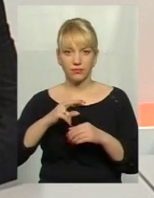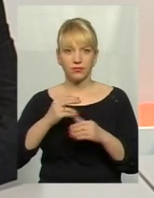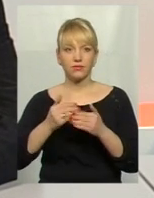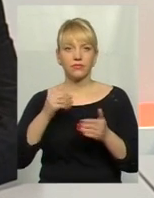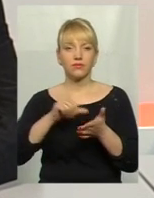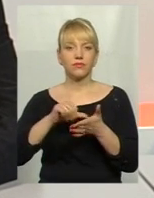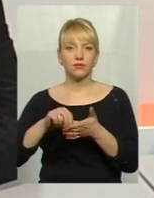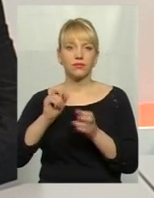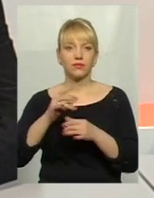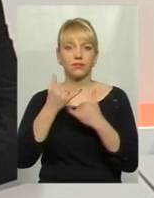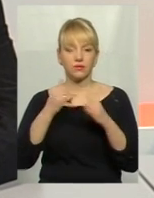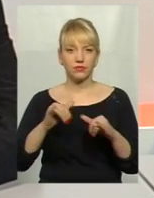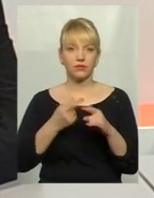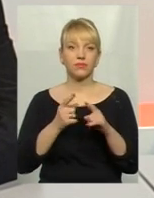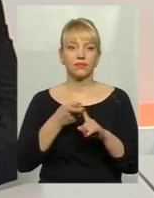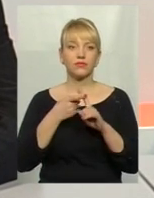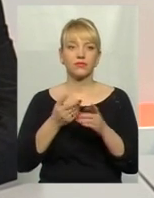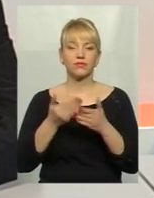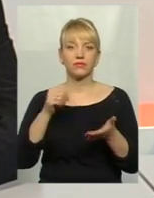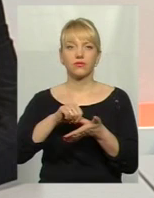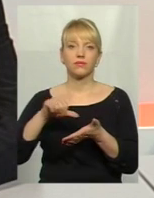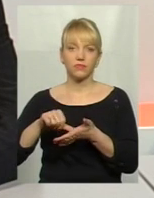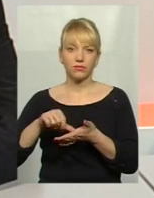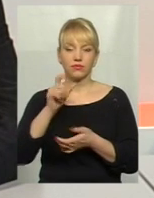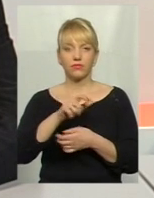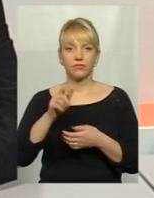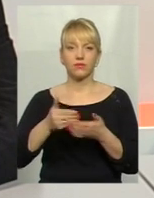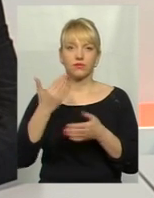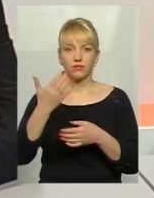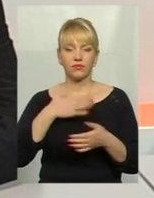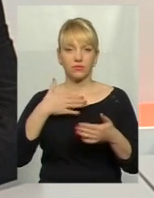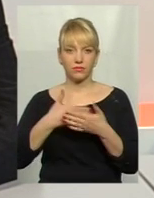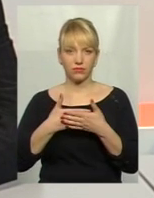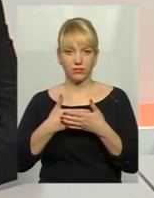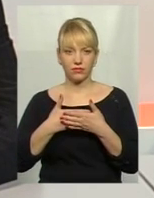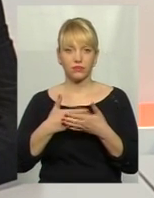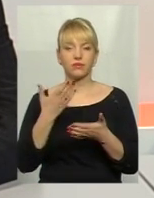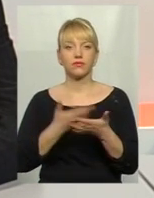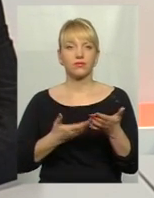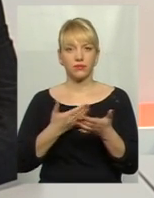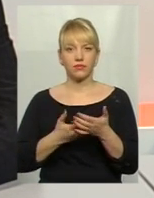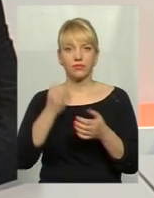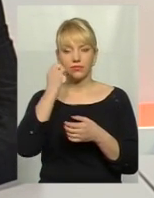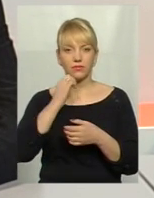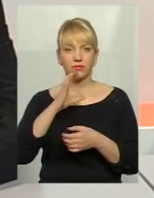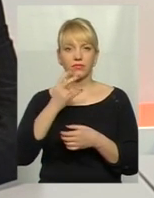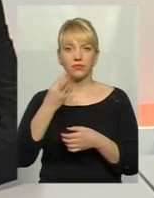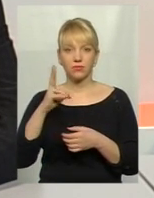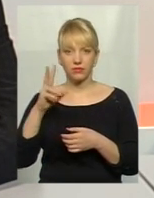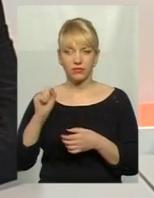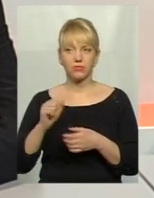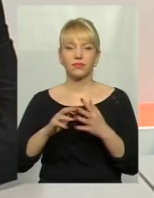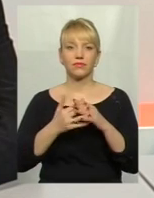І, як не дивно, це залежить від участі громадян, від їхньої активності. Ну, до прикладу, в Старосинявській селищній